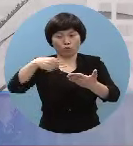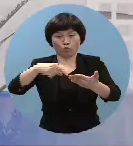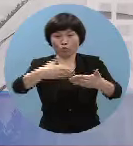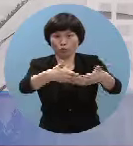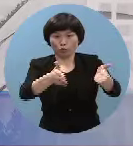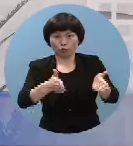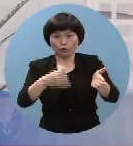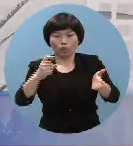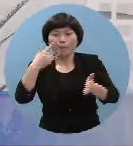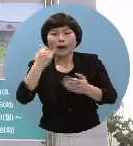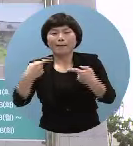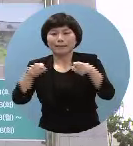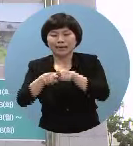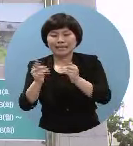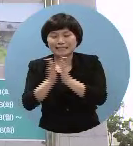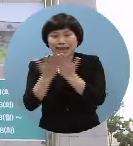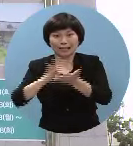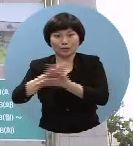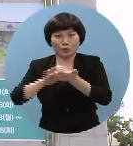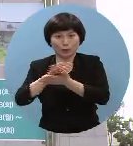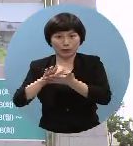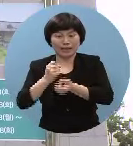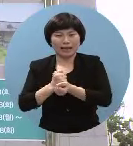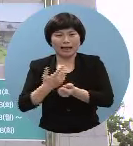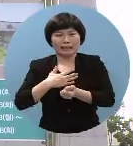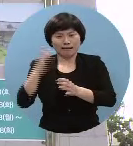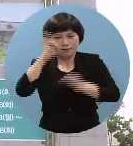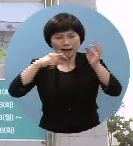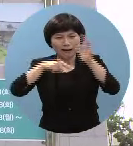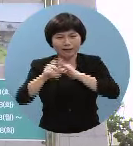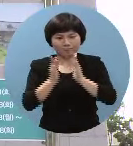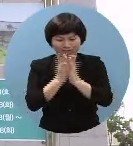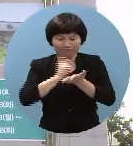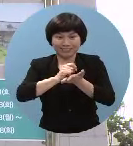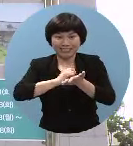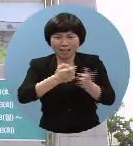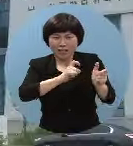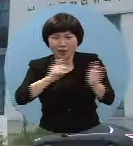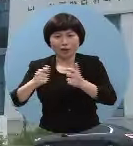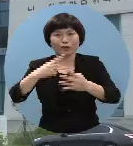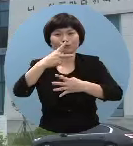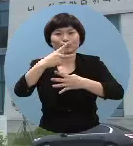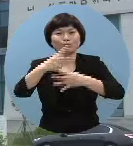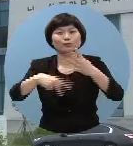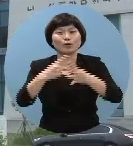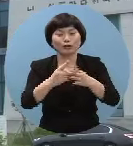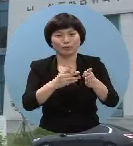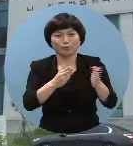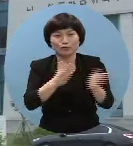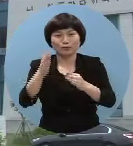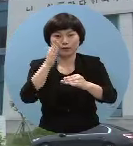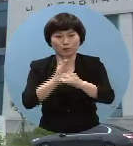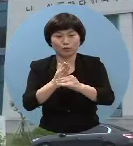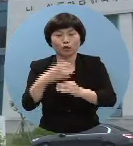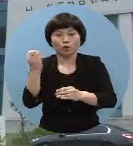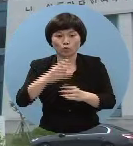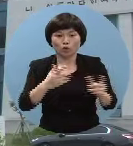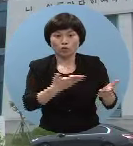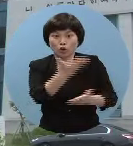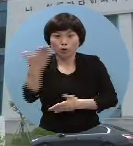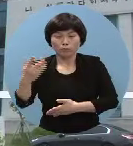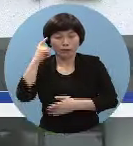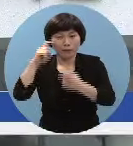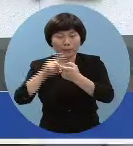강좌, 부모와 함께하는 책놀이, 나를 찾는 자서전 쓰기 등 다양한 프로그램을 준비하고 있습니다. 또